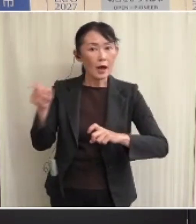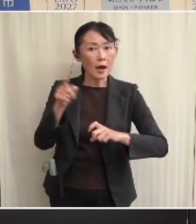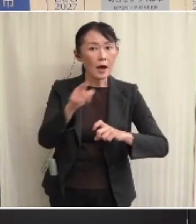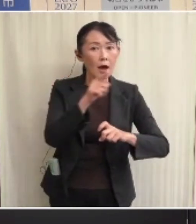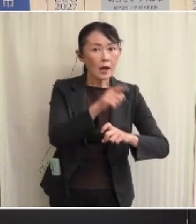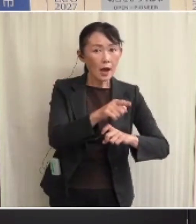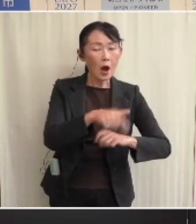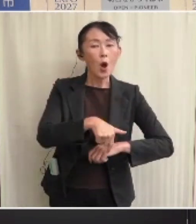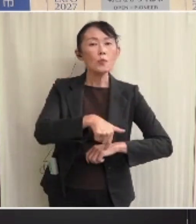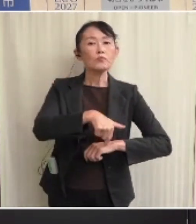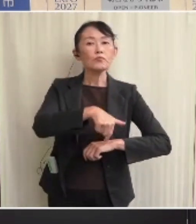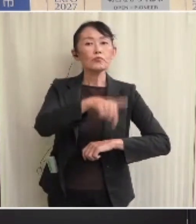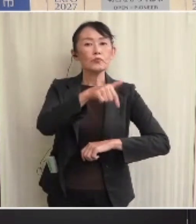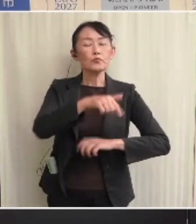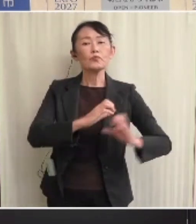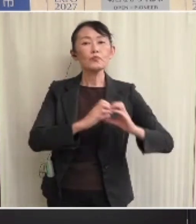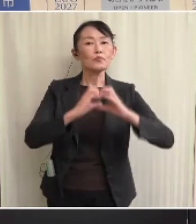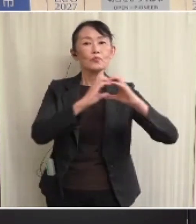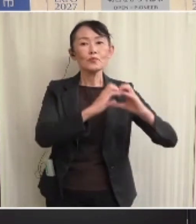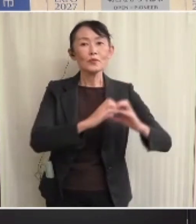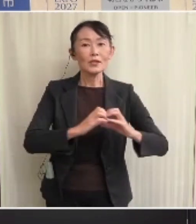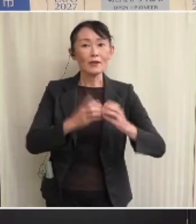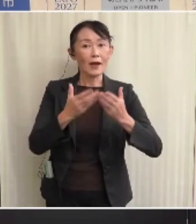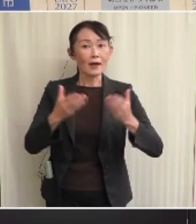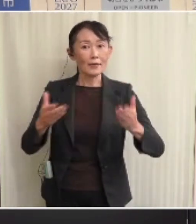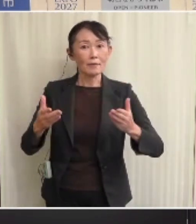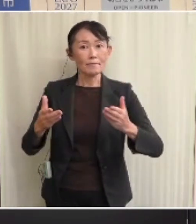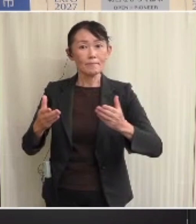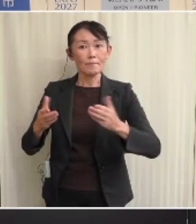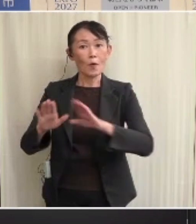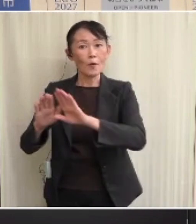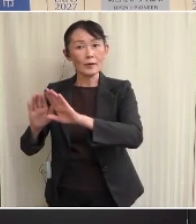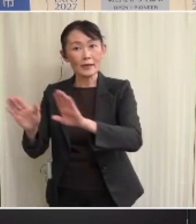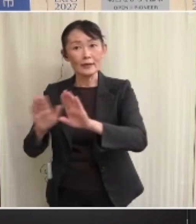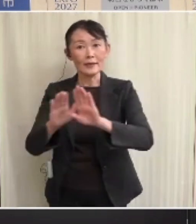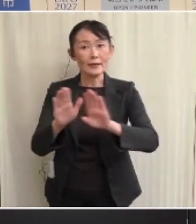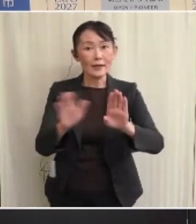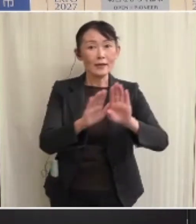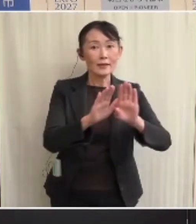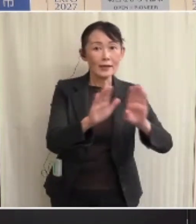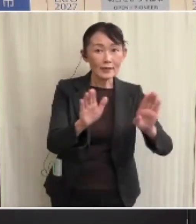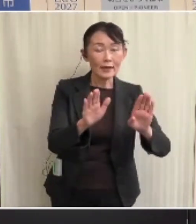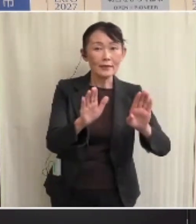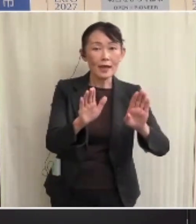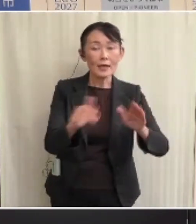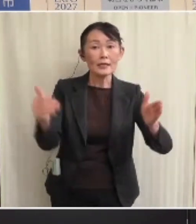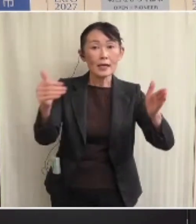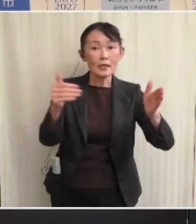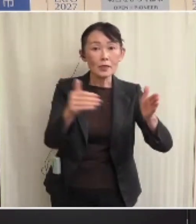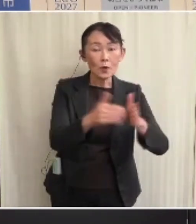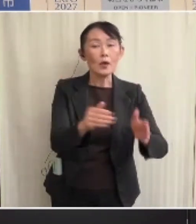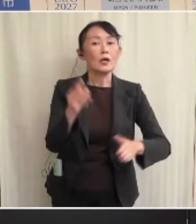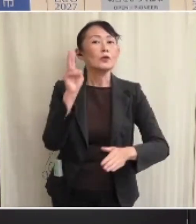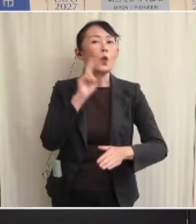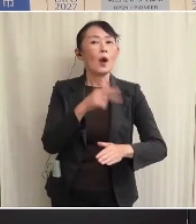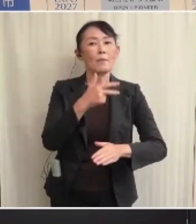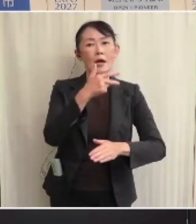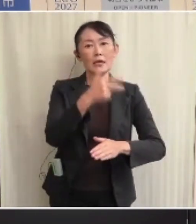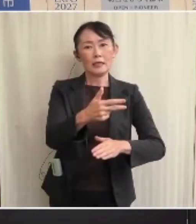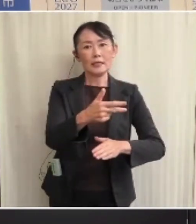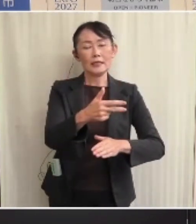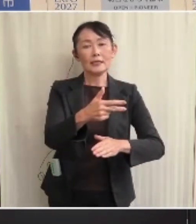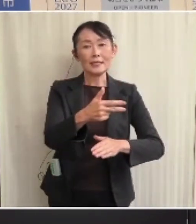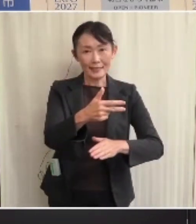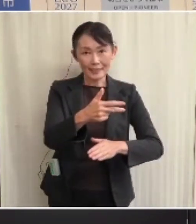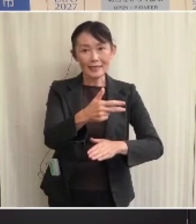多くの方に親しまれた展示がですね、さらにパワーアップをして、横